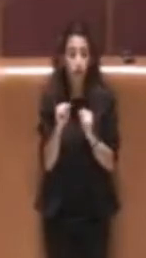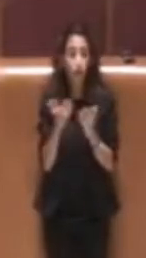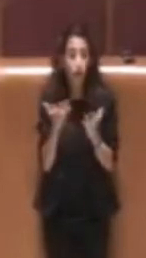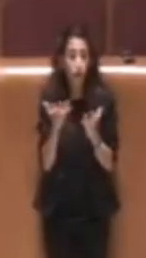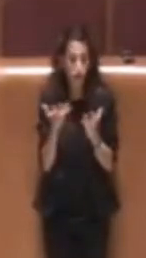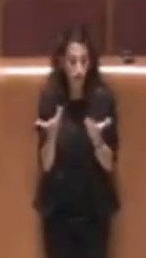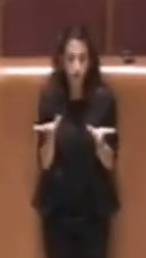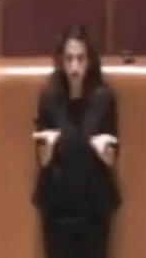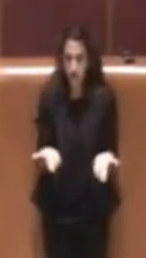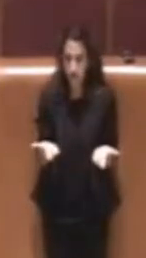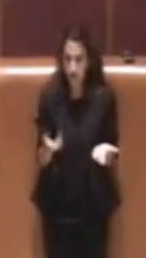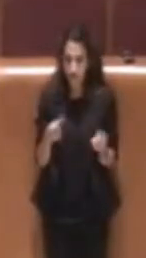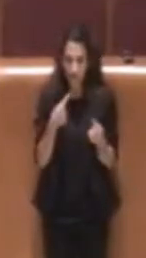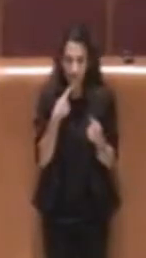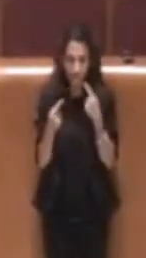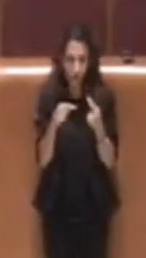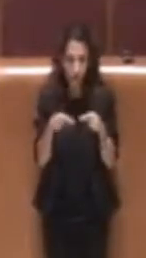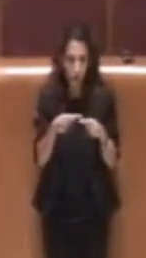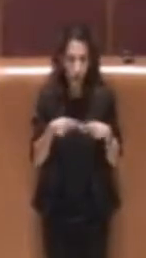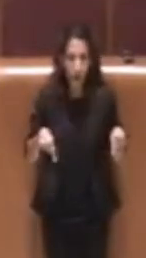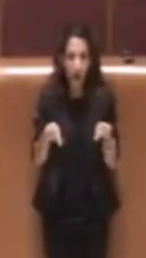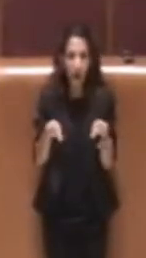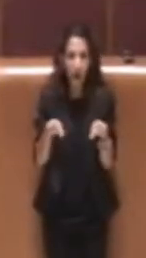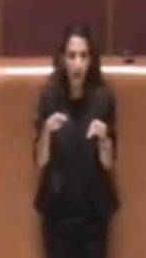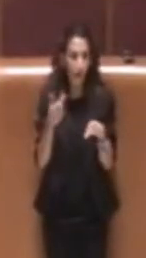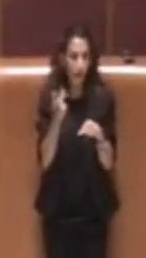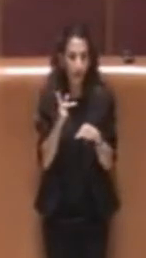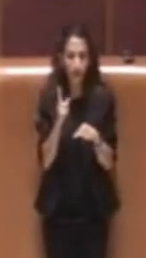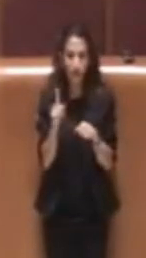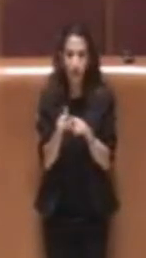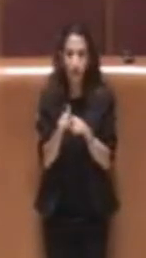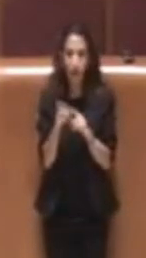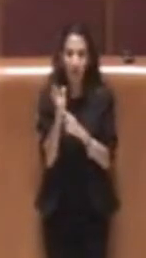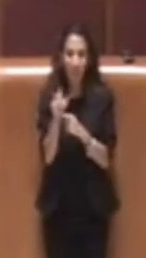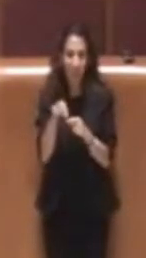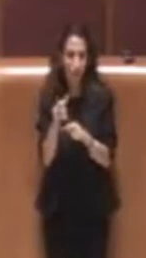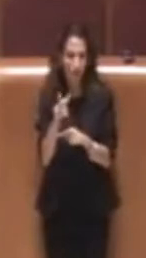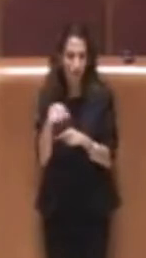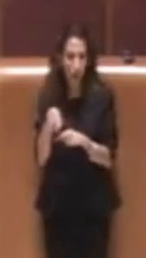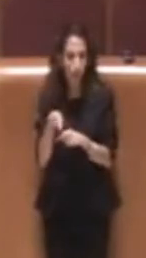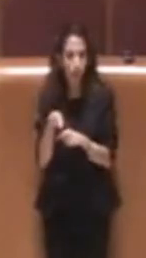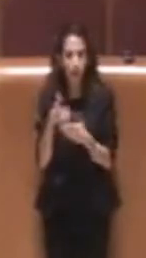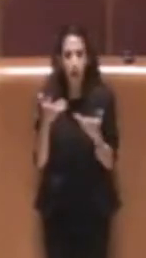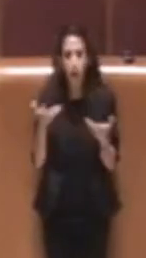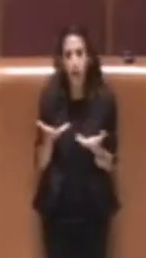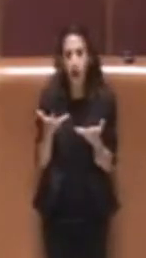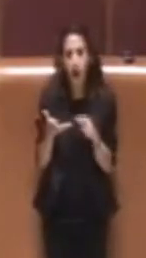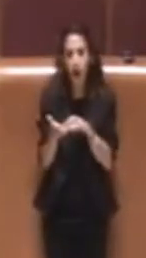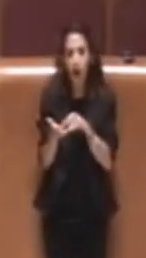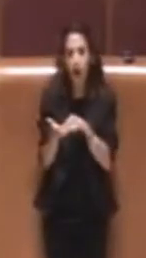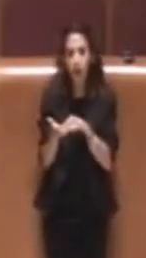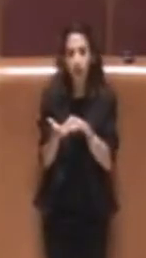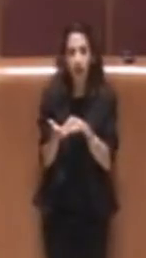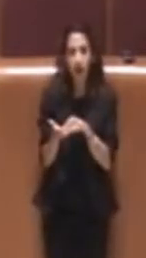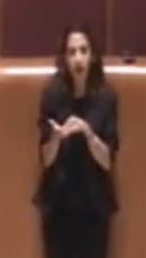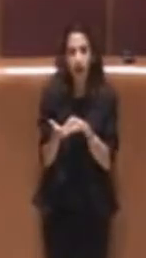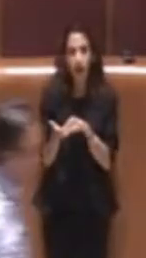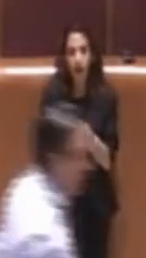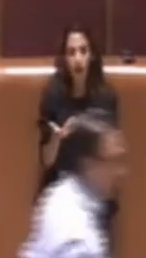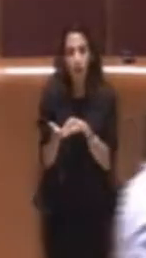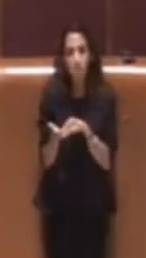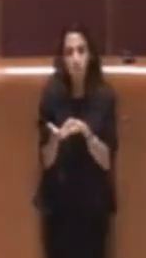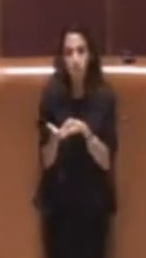in aula, tramite questo esempio su Vigna Murata, un qualcosa che va ben oltre quello che